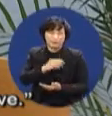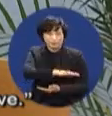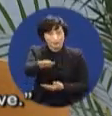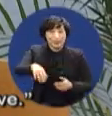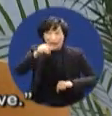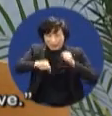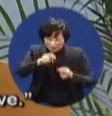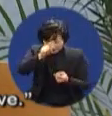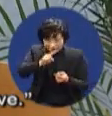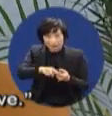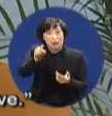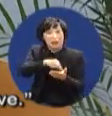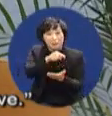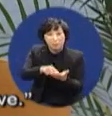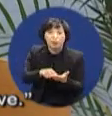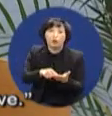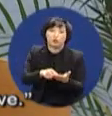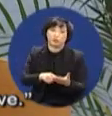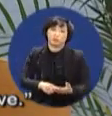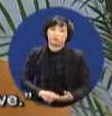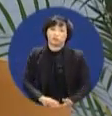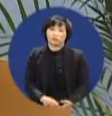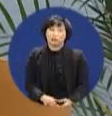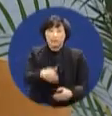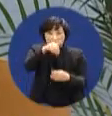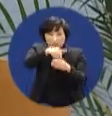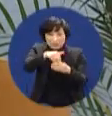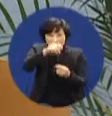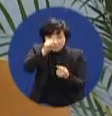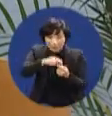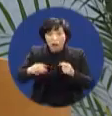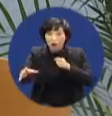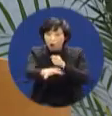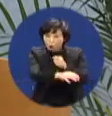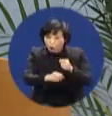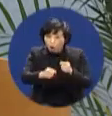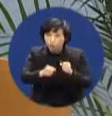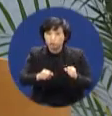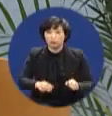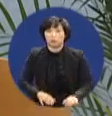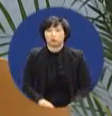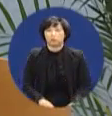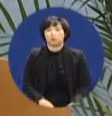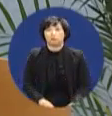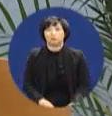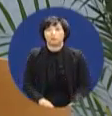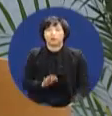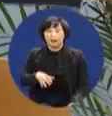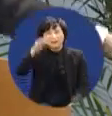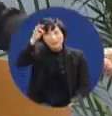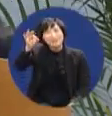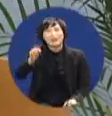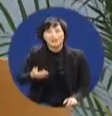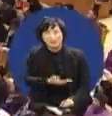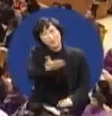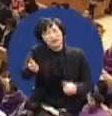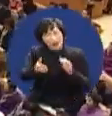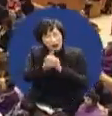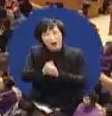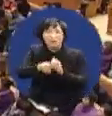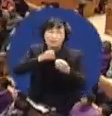행한 대로 갚으리라. 심은 대로 거두리라. 아, 인정하고 아멘